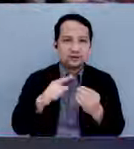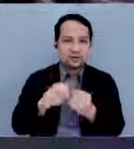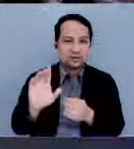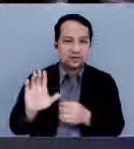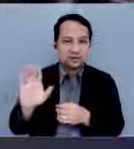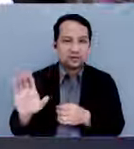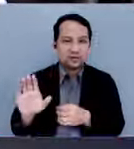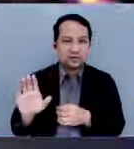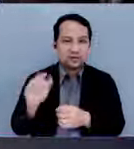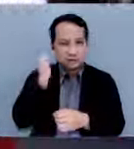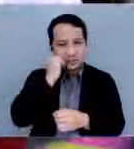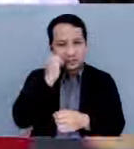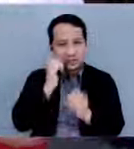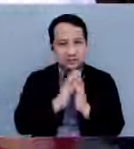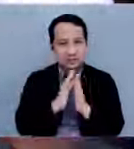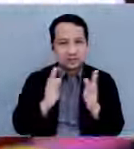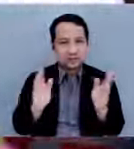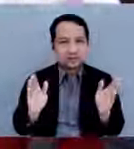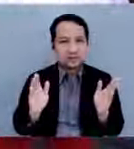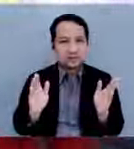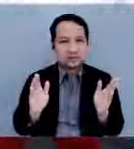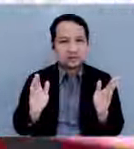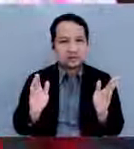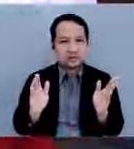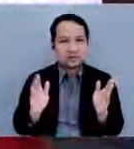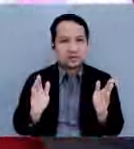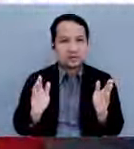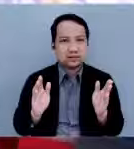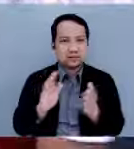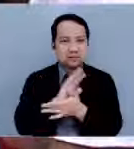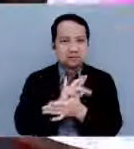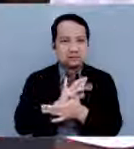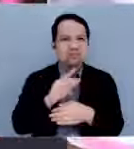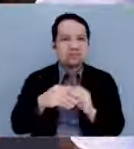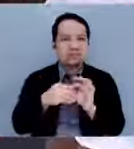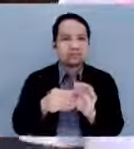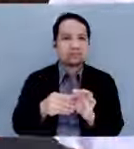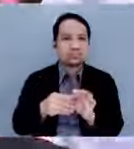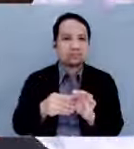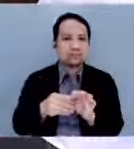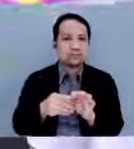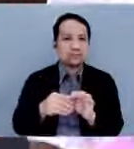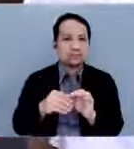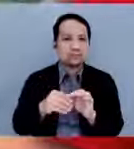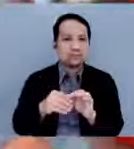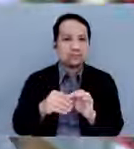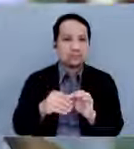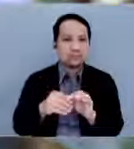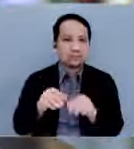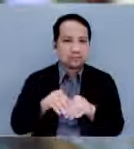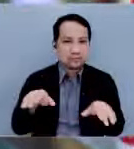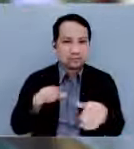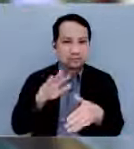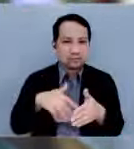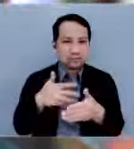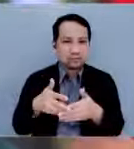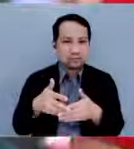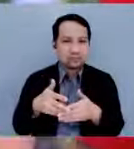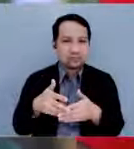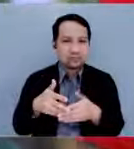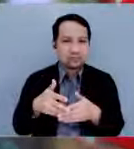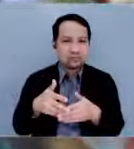day, ako po is because of the pandemic and super yung trabaho and busy. Yes. Kaya po medyo